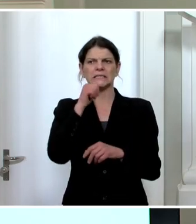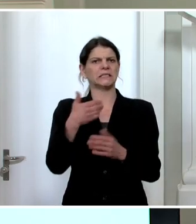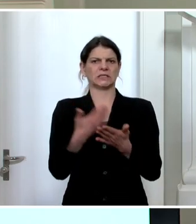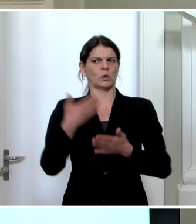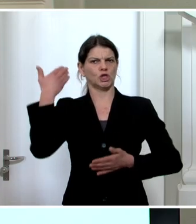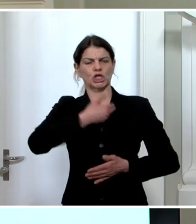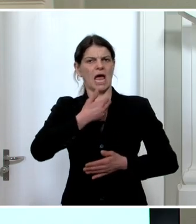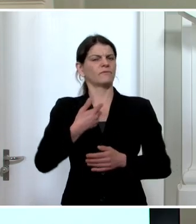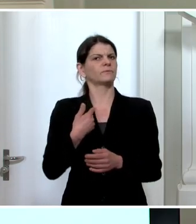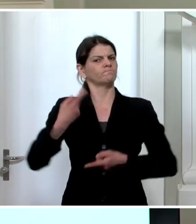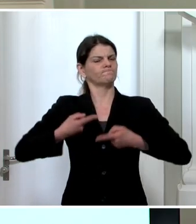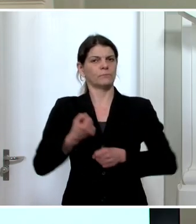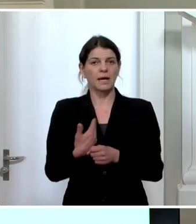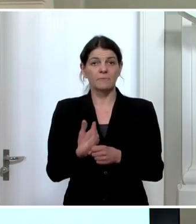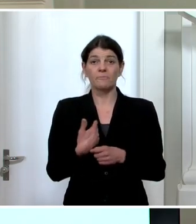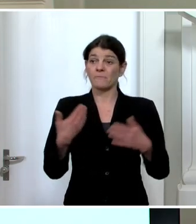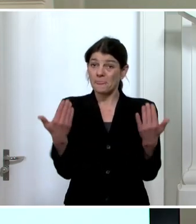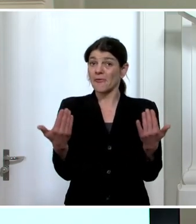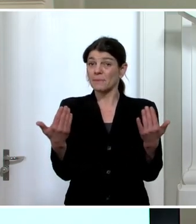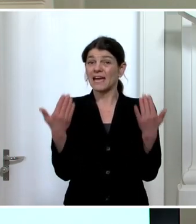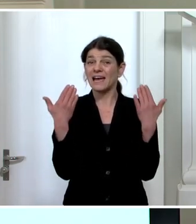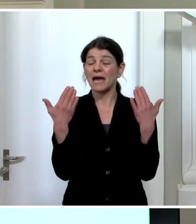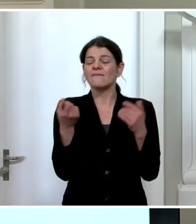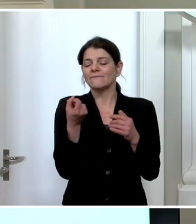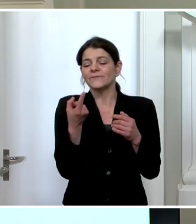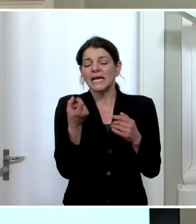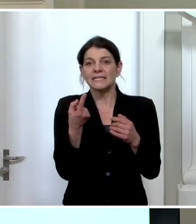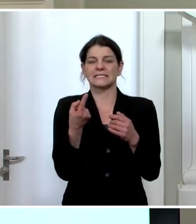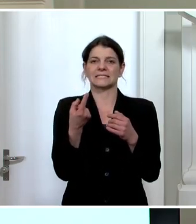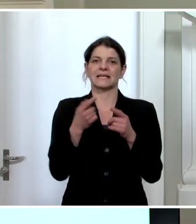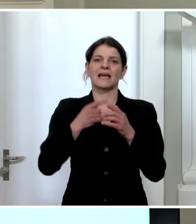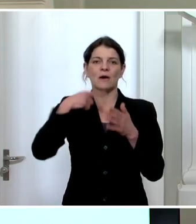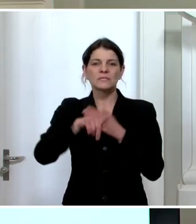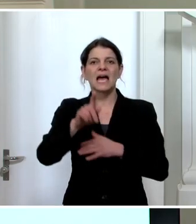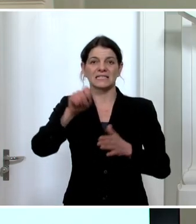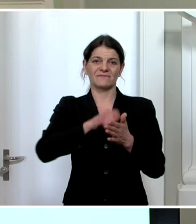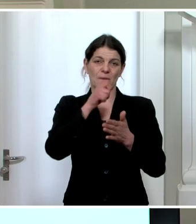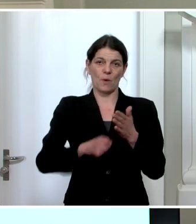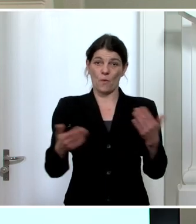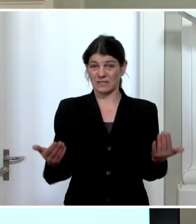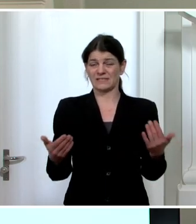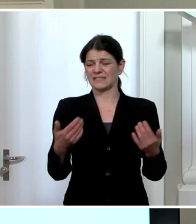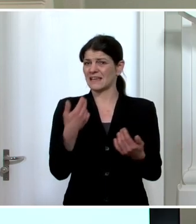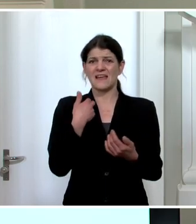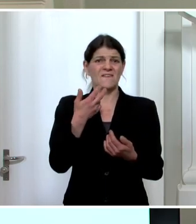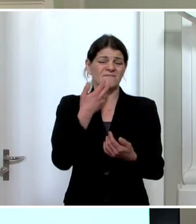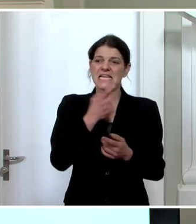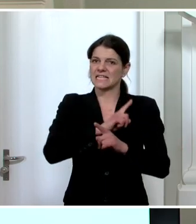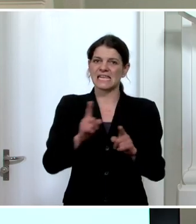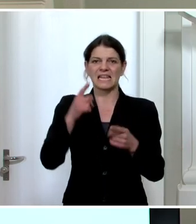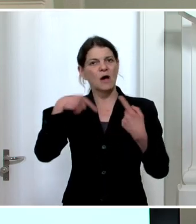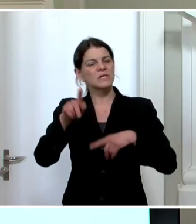Mitteln greifen. Aber eben, wir befinden uns nahe an einem Ausgangsverbot. Wir wollen dieses Mittel nicht